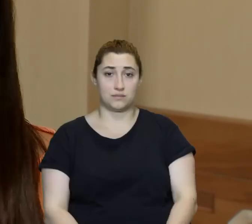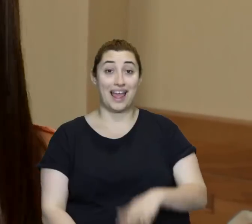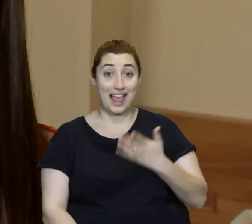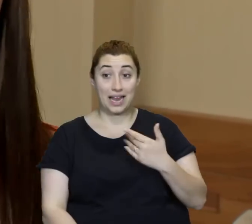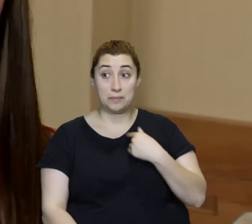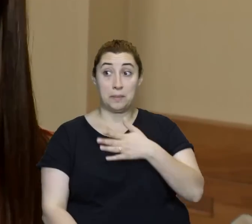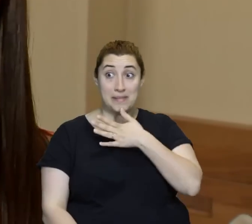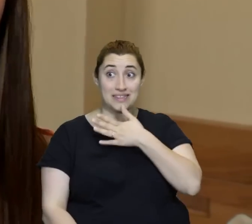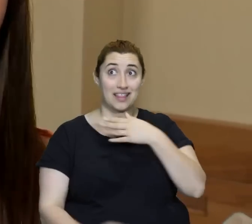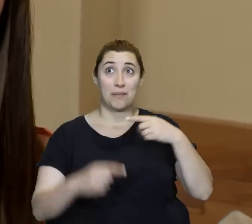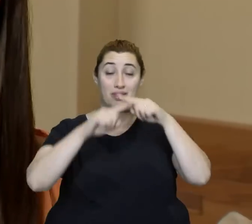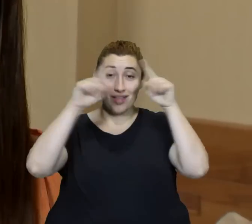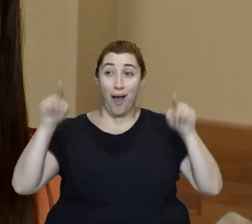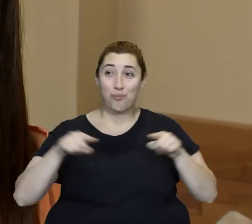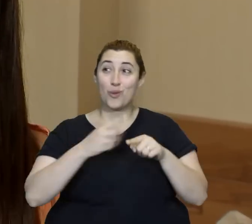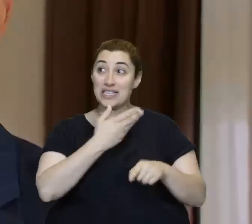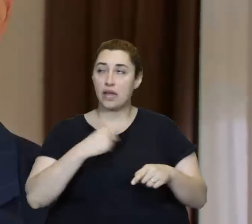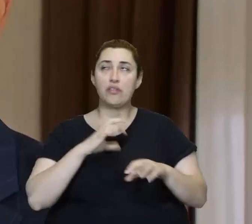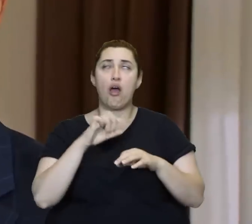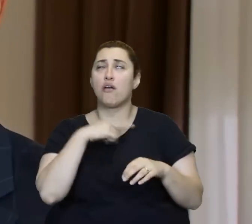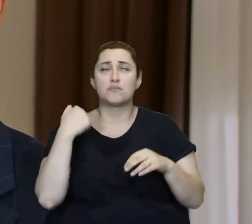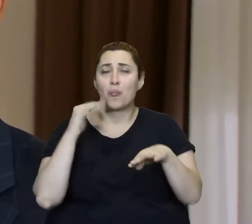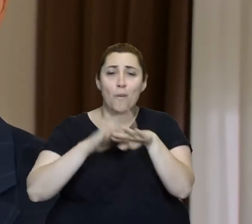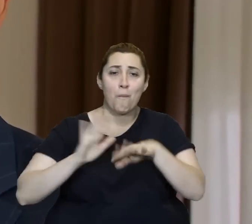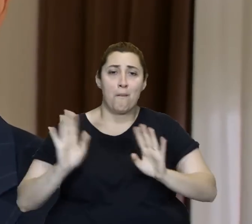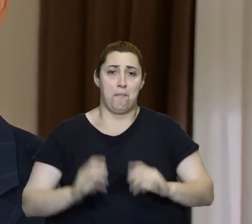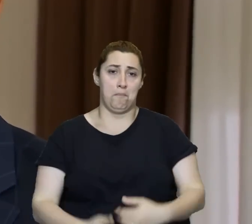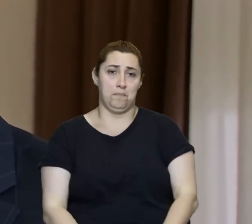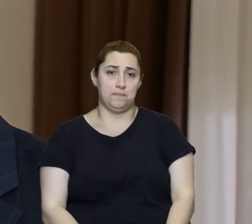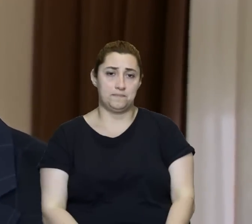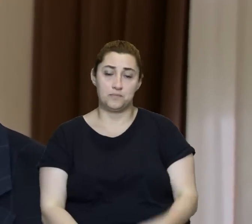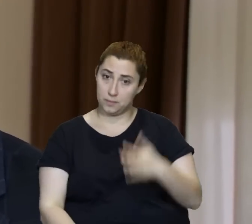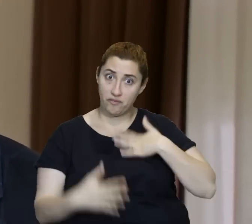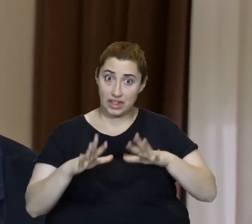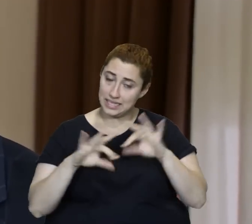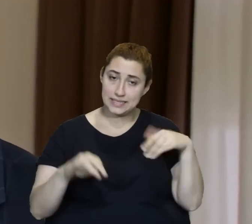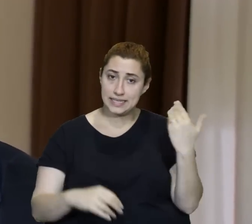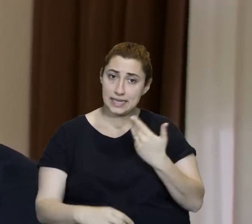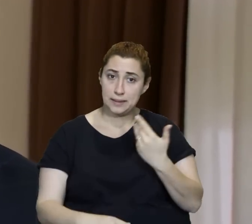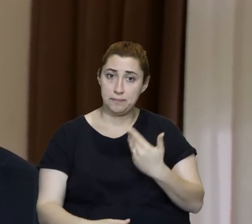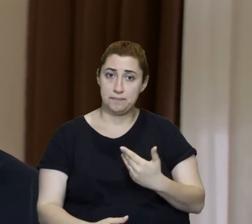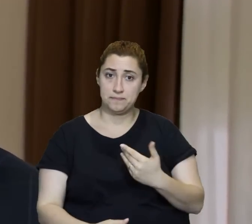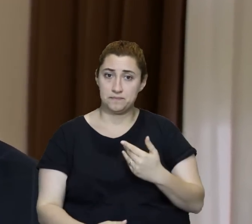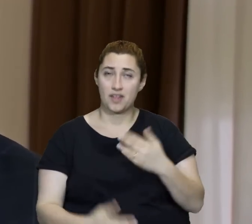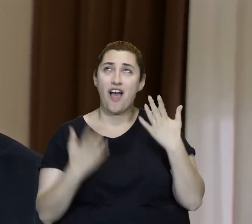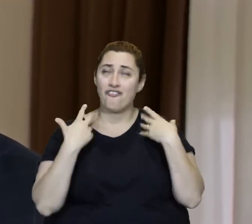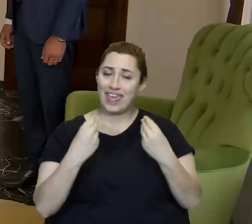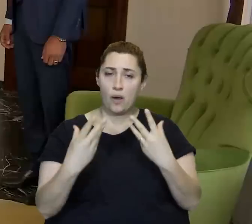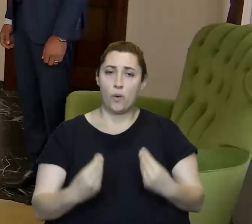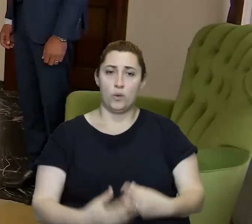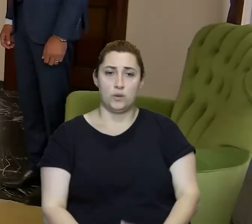Eğer bilseydim o tabloya asla dokunmazdım. Hadi hazırsan dışarı çıkalım. Açık hava iyi